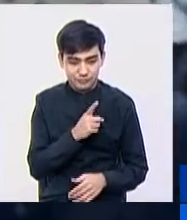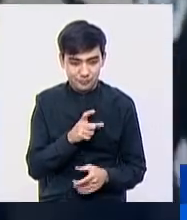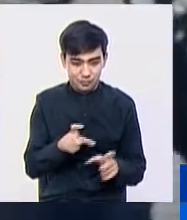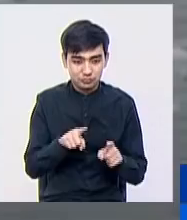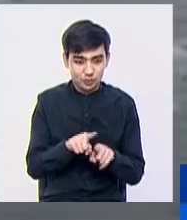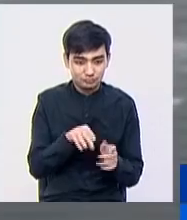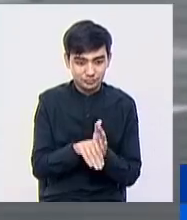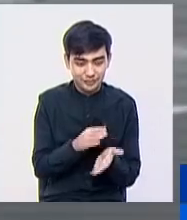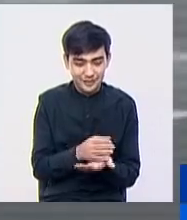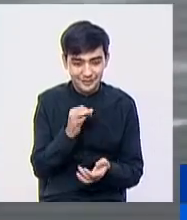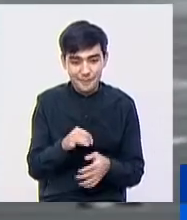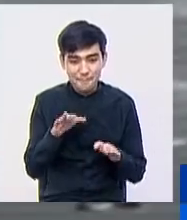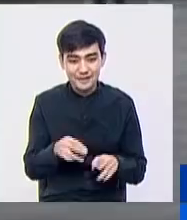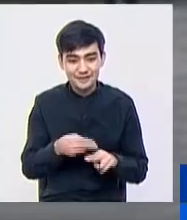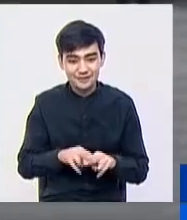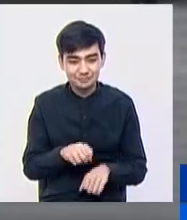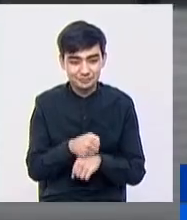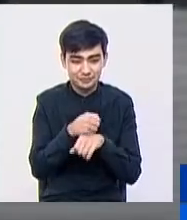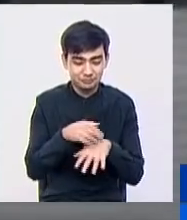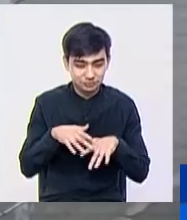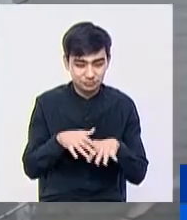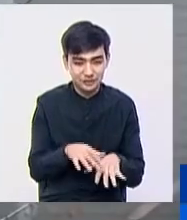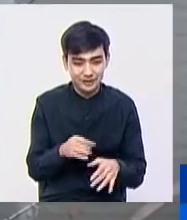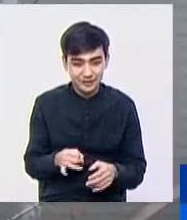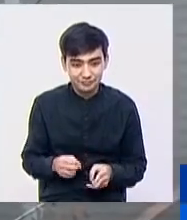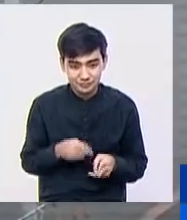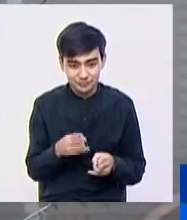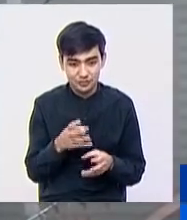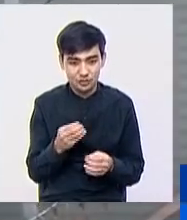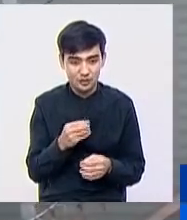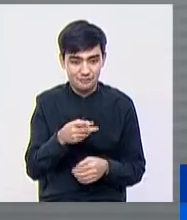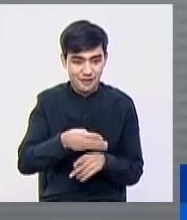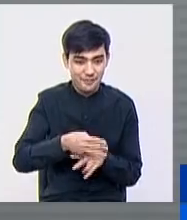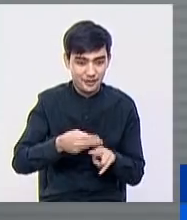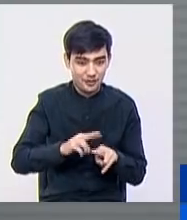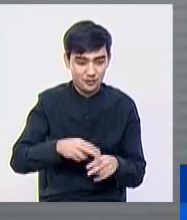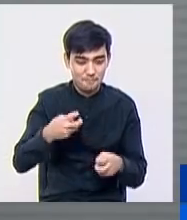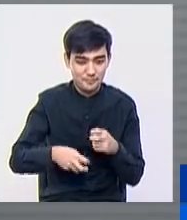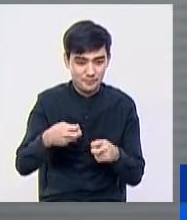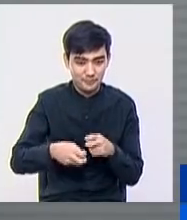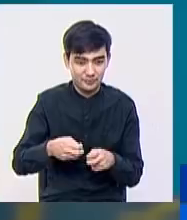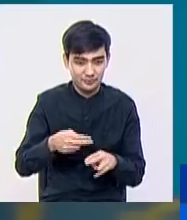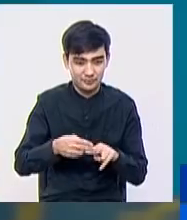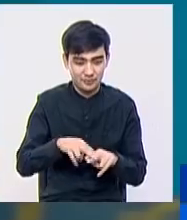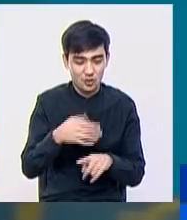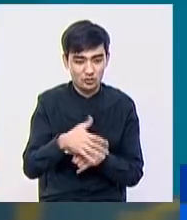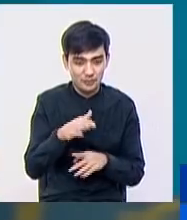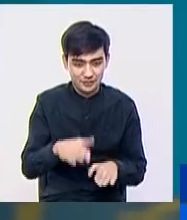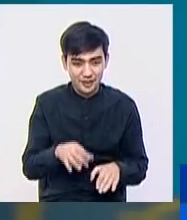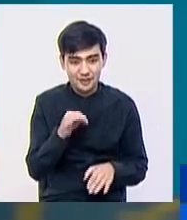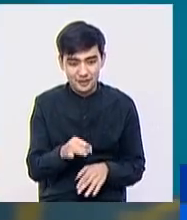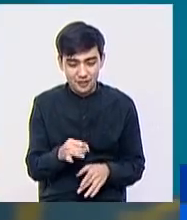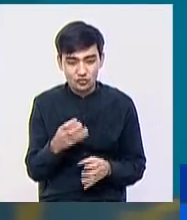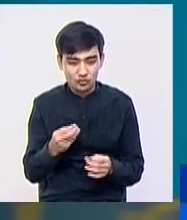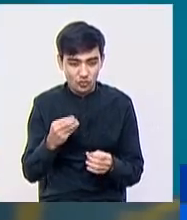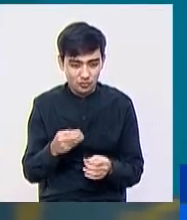и организованность в местах пребывания и перед нападением выводились из строя камеры уличного видеонаблюдения. Баррикадировались в